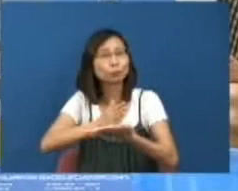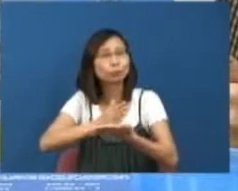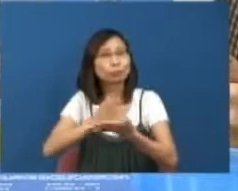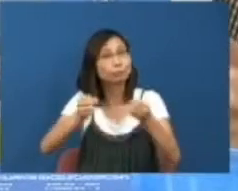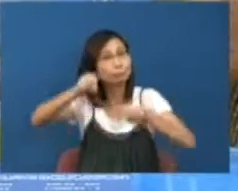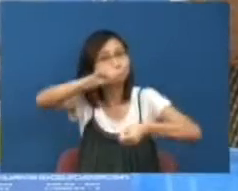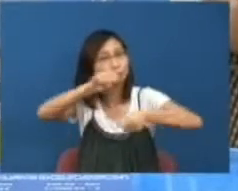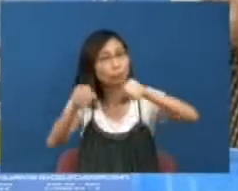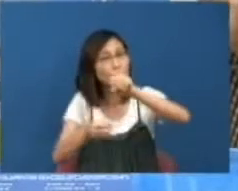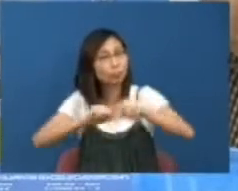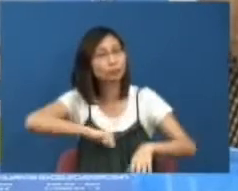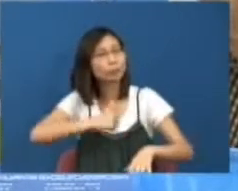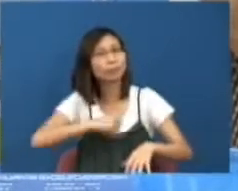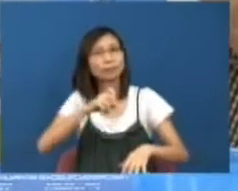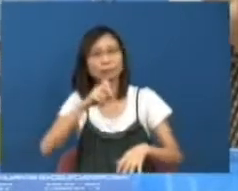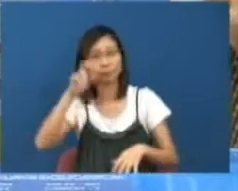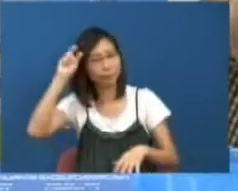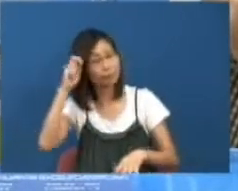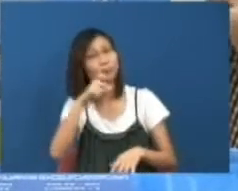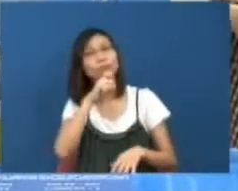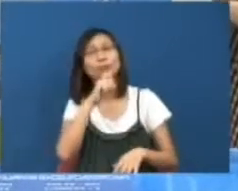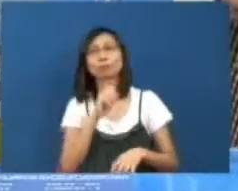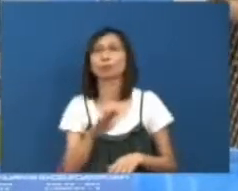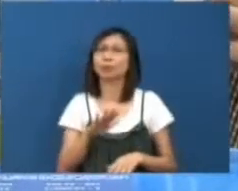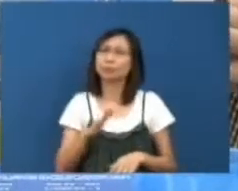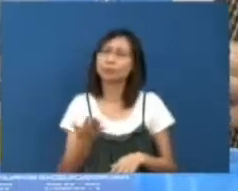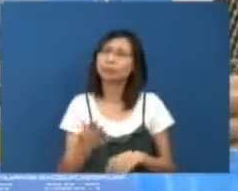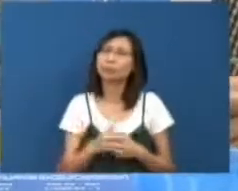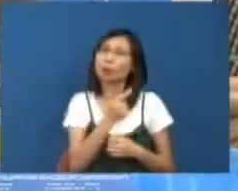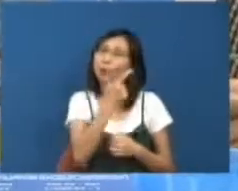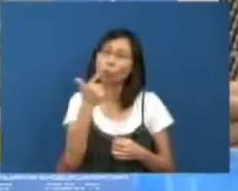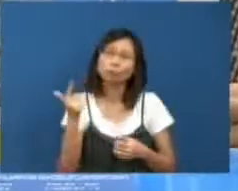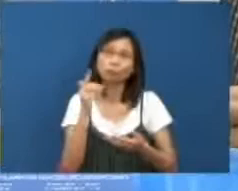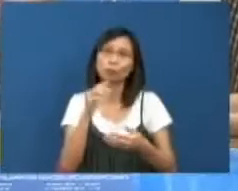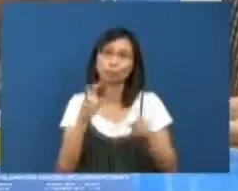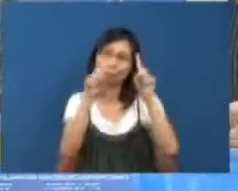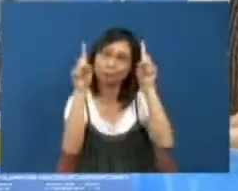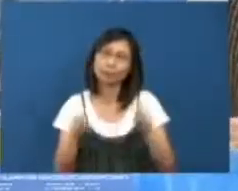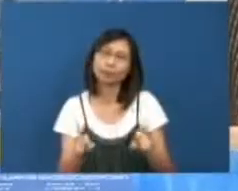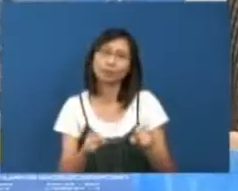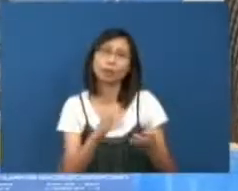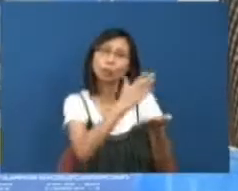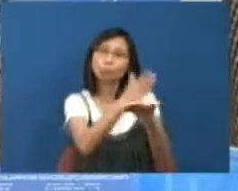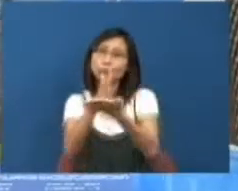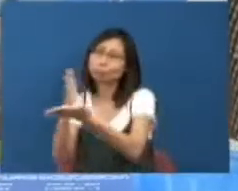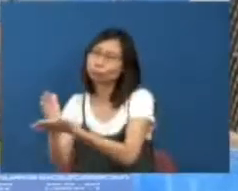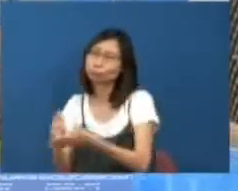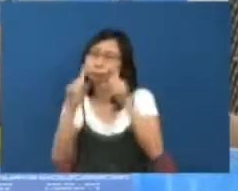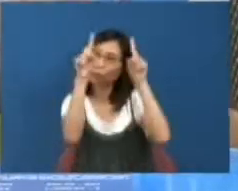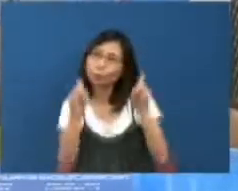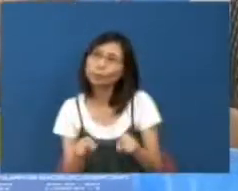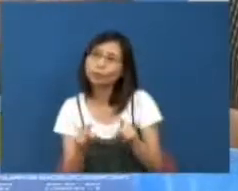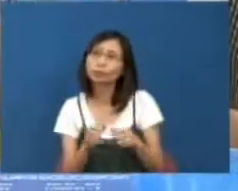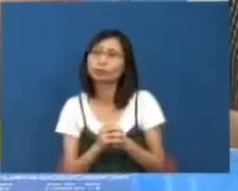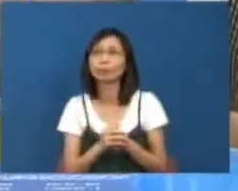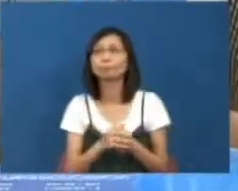但係咧。呢啲咧個效益咧都唔大嘅，係啦， 唔係好多類好多問題啦，各有各嘅問題， 係啦， 有啲就搖爛